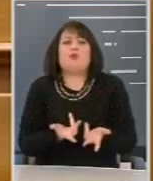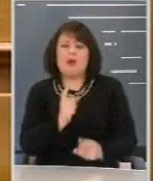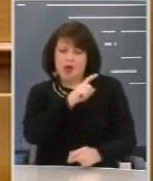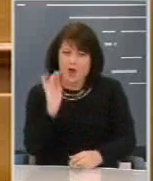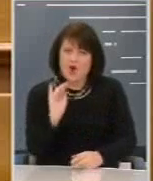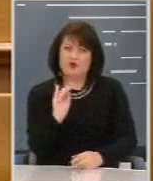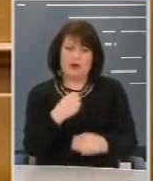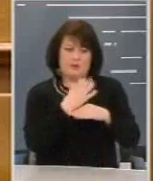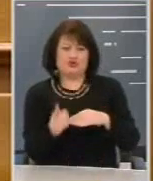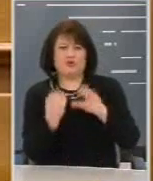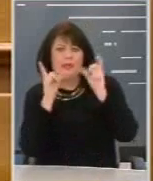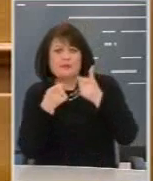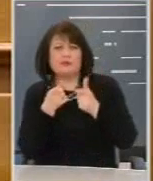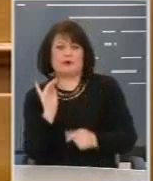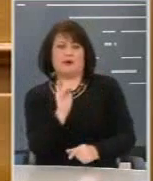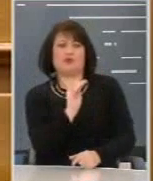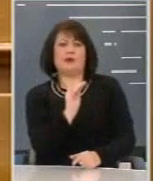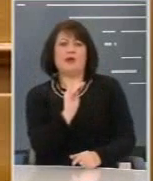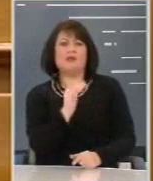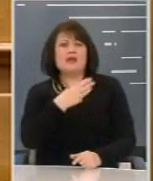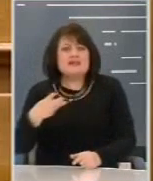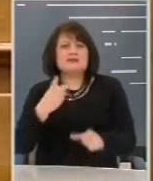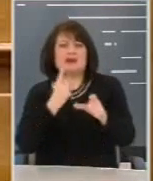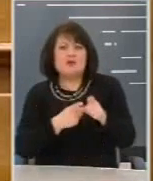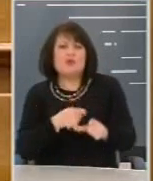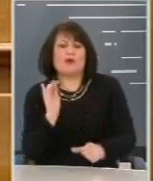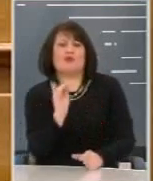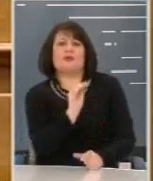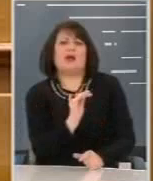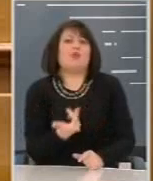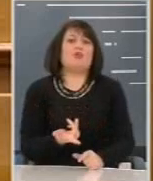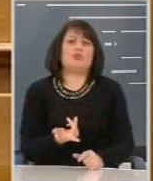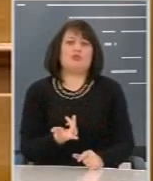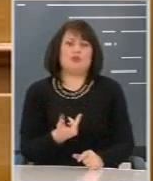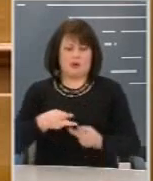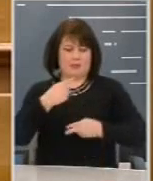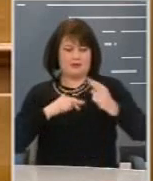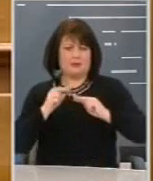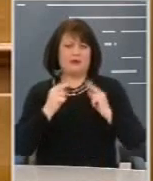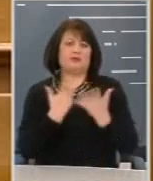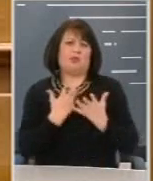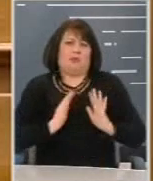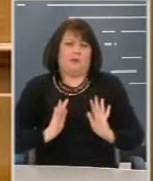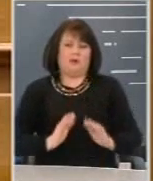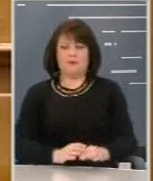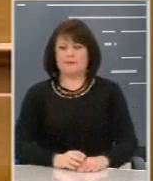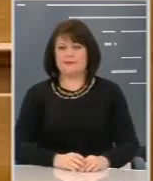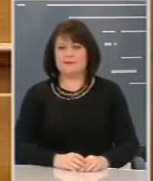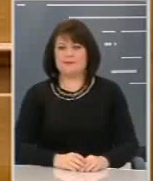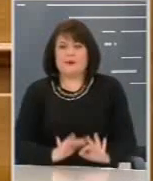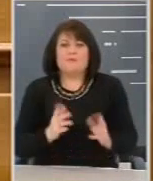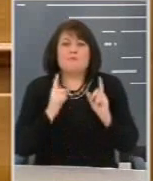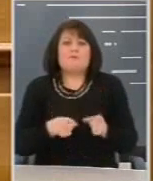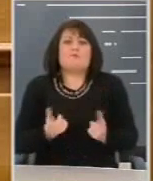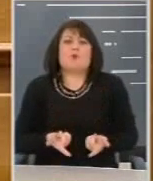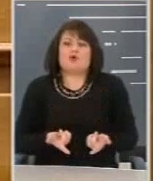μου και στους δύο και σε όλους, και στους ΣΥΡΙΖΑ και στο ΚΚΕ που ήρθαν, ήταν μία και βασική. Δεν υπήρξε σαφής απάντηση. Πώς παίρνατε την